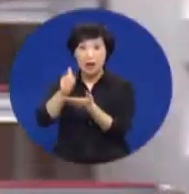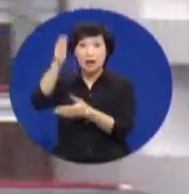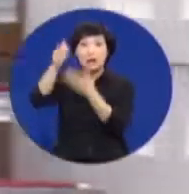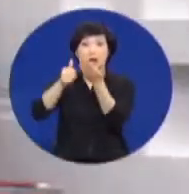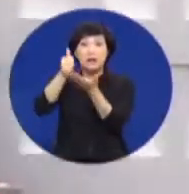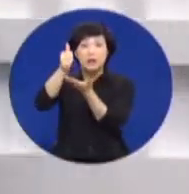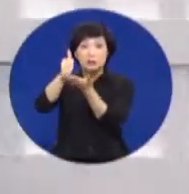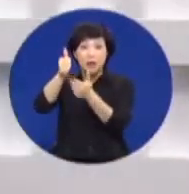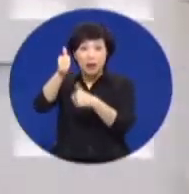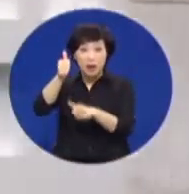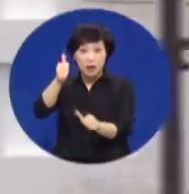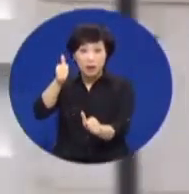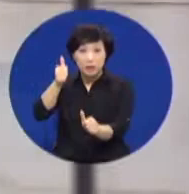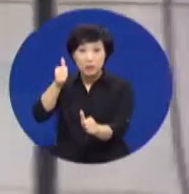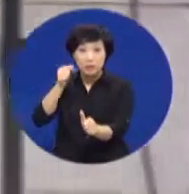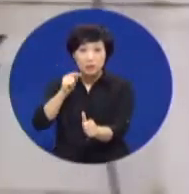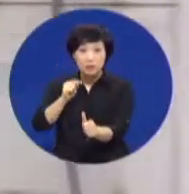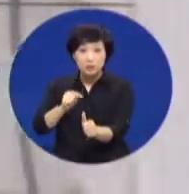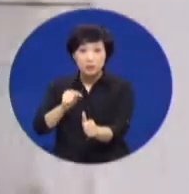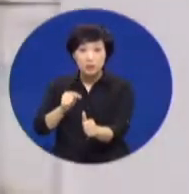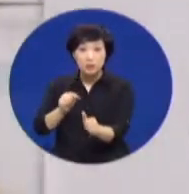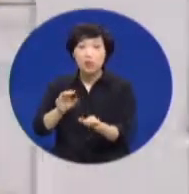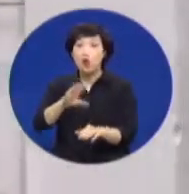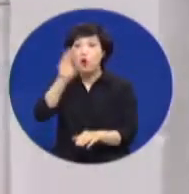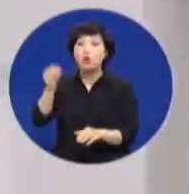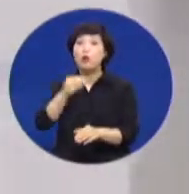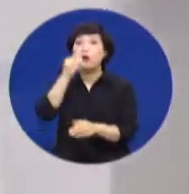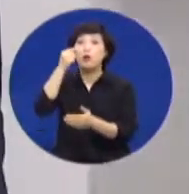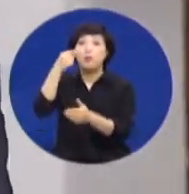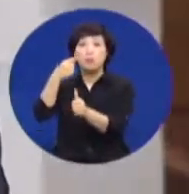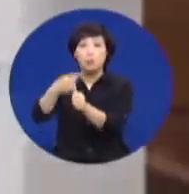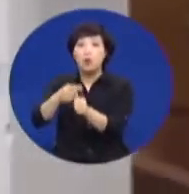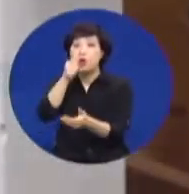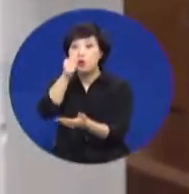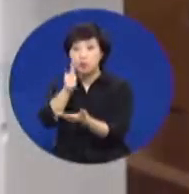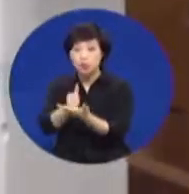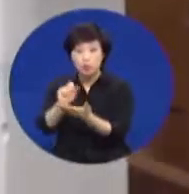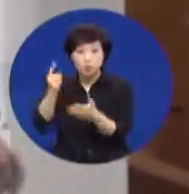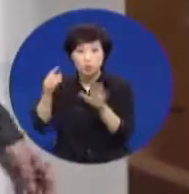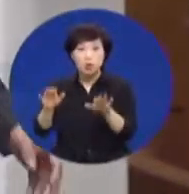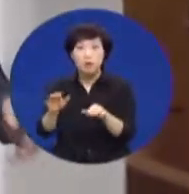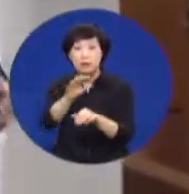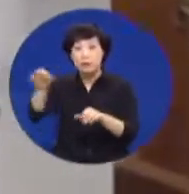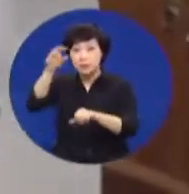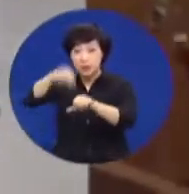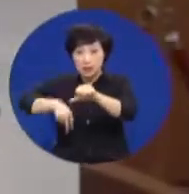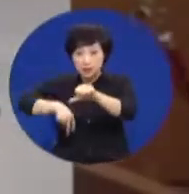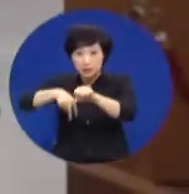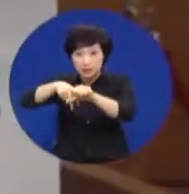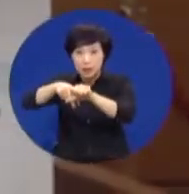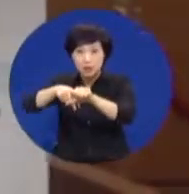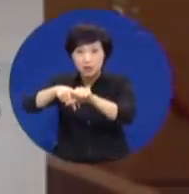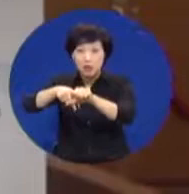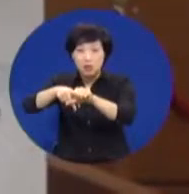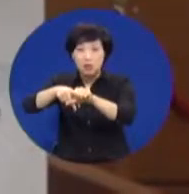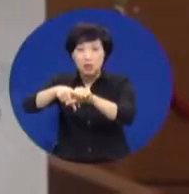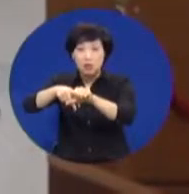하나님의 아들이라고는 신성 모독죄로 십자가에 달려